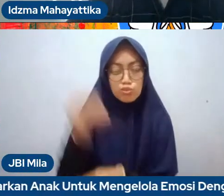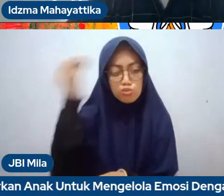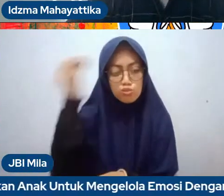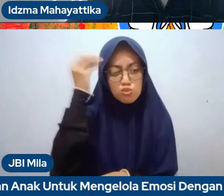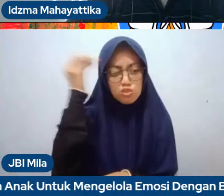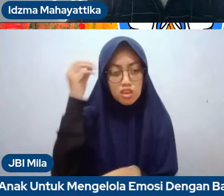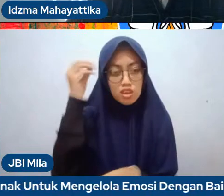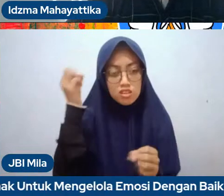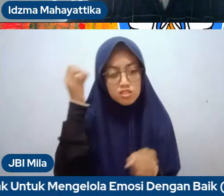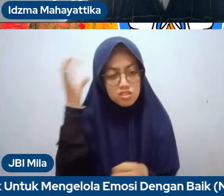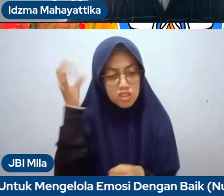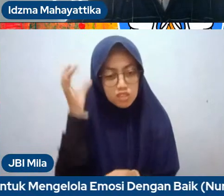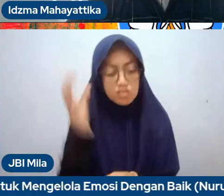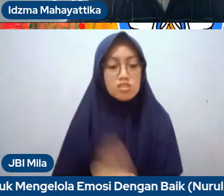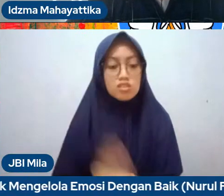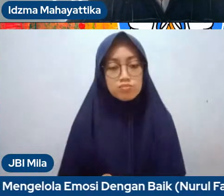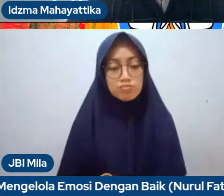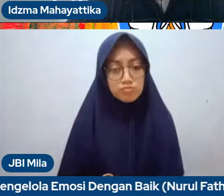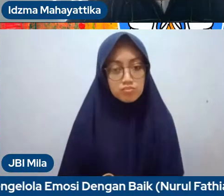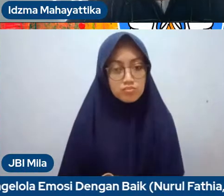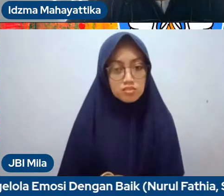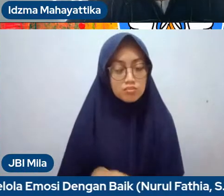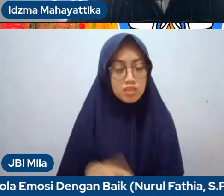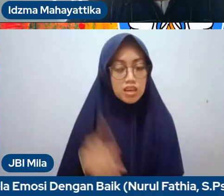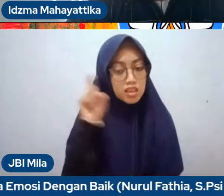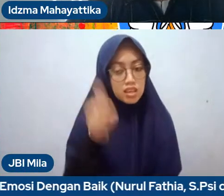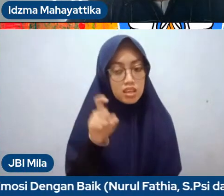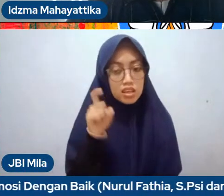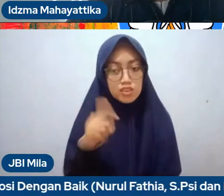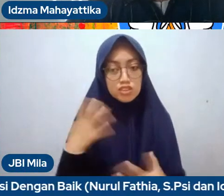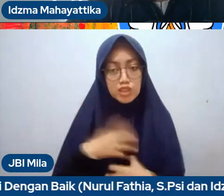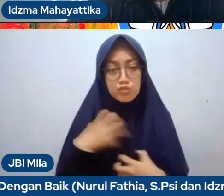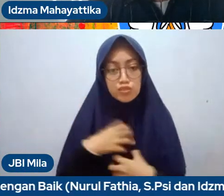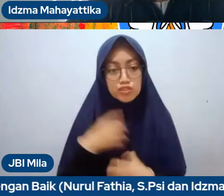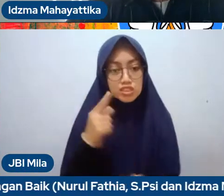kondisi apapun emosinya tetap artinya tetap stabil gitu kan, supaya nanti